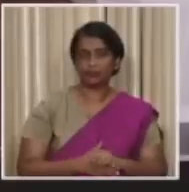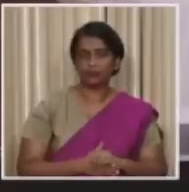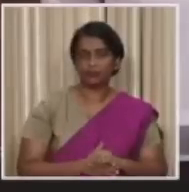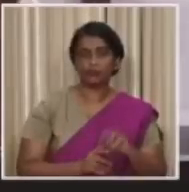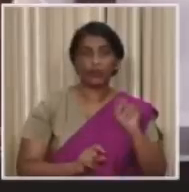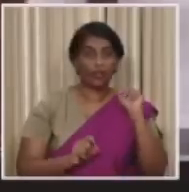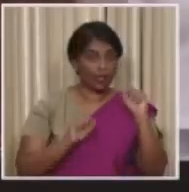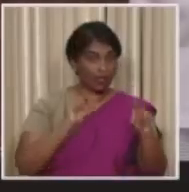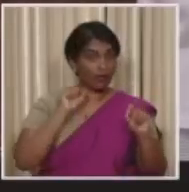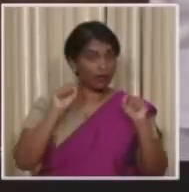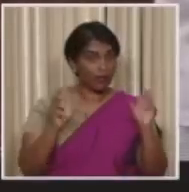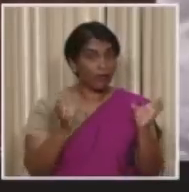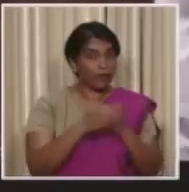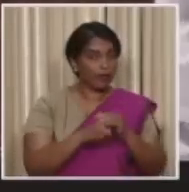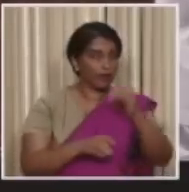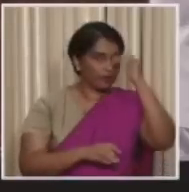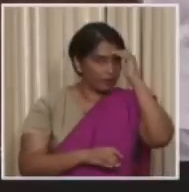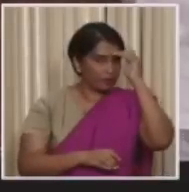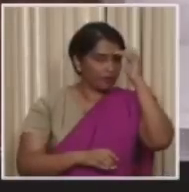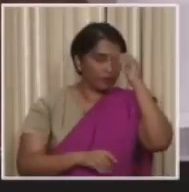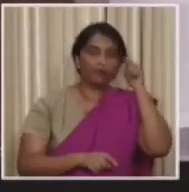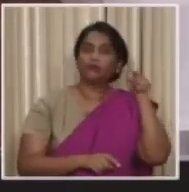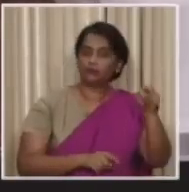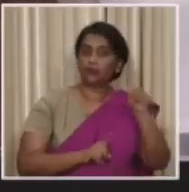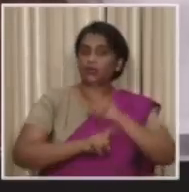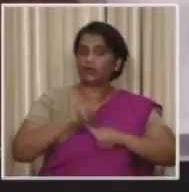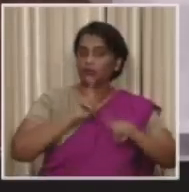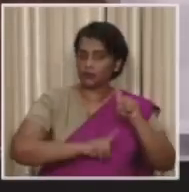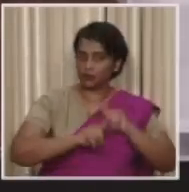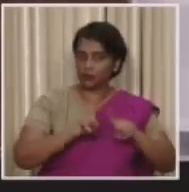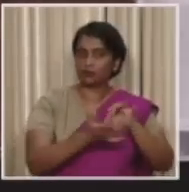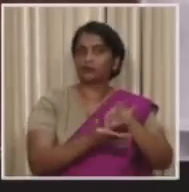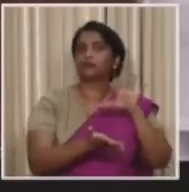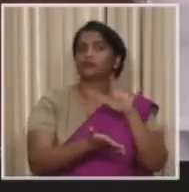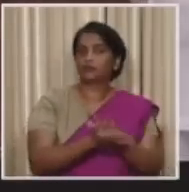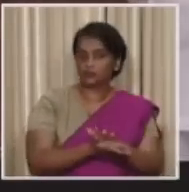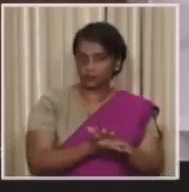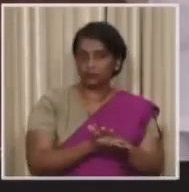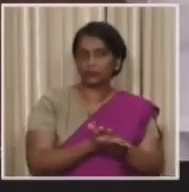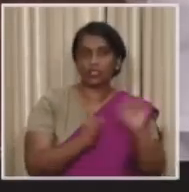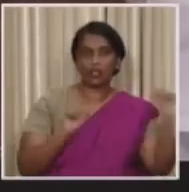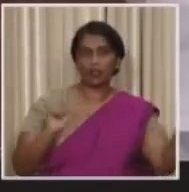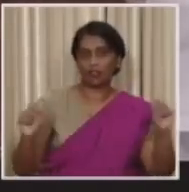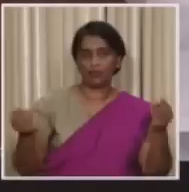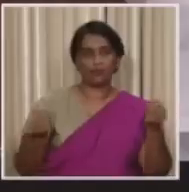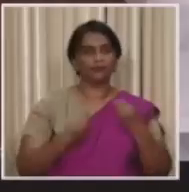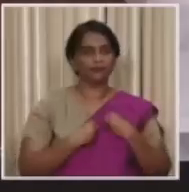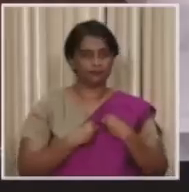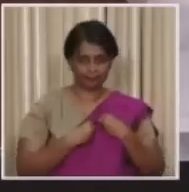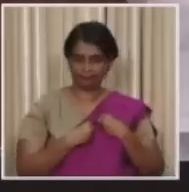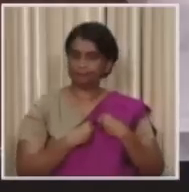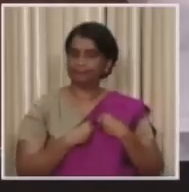niyojane kiri. Pakshanaya kenging na resi medhi tirne karagena dipatting nangatte. Oh,